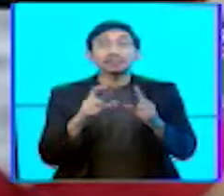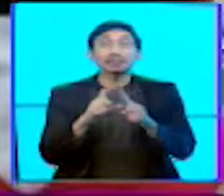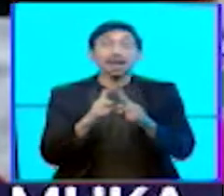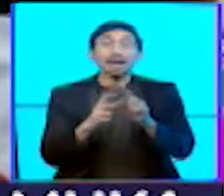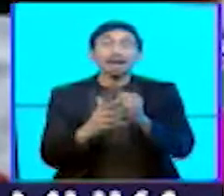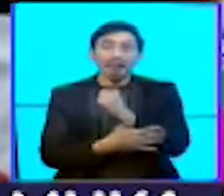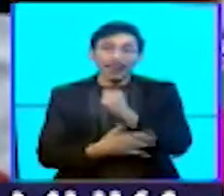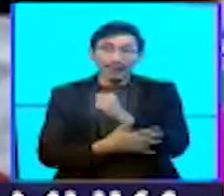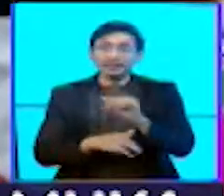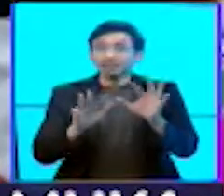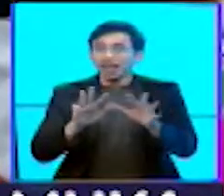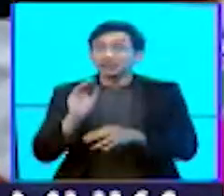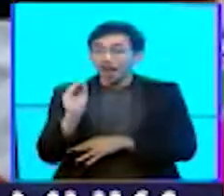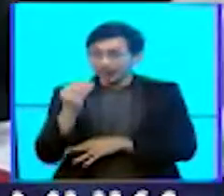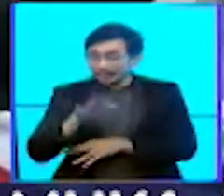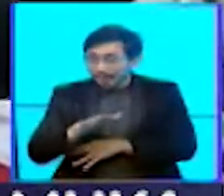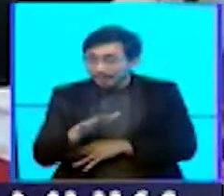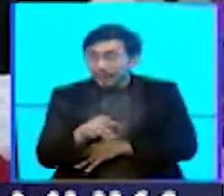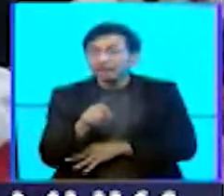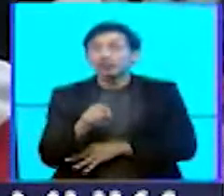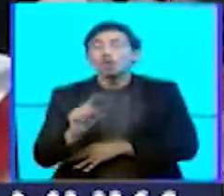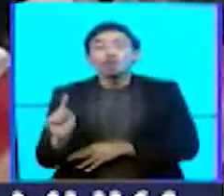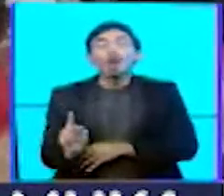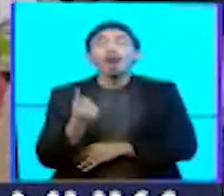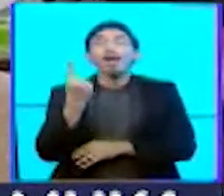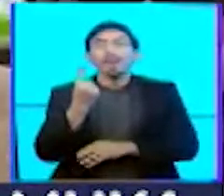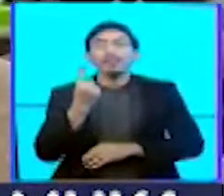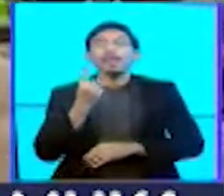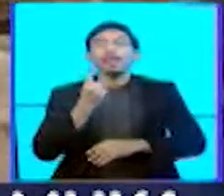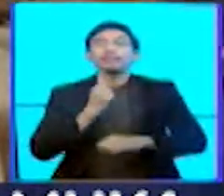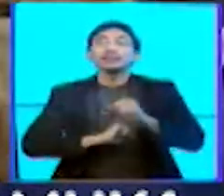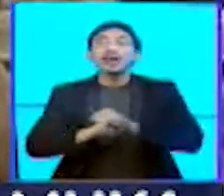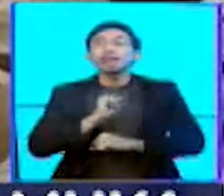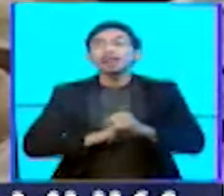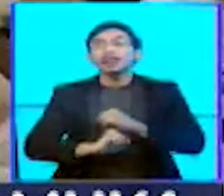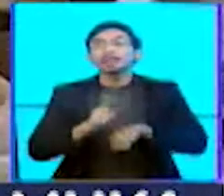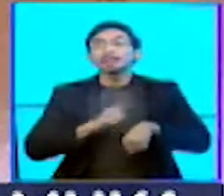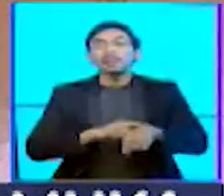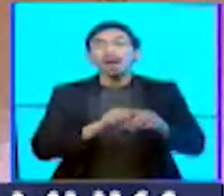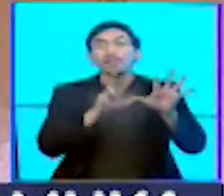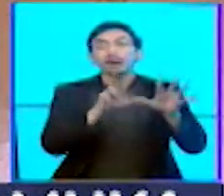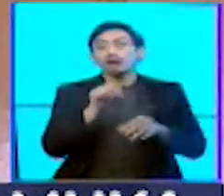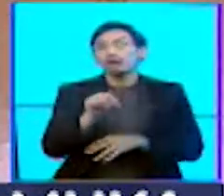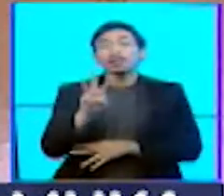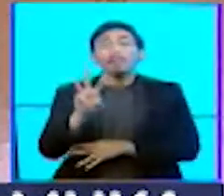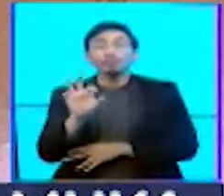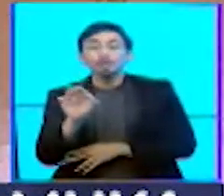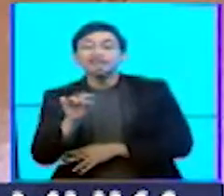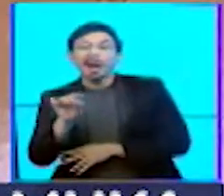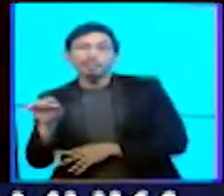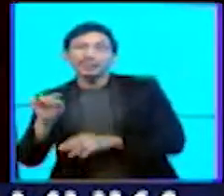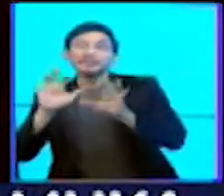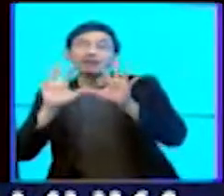Jakarta Selatan ini juga memulai kegiatan belajar mengajar sejak pukul 8 30 hingga 09.00 15